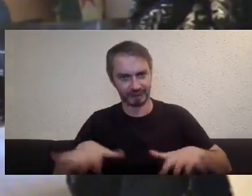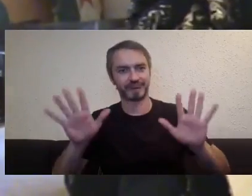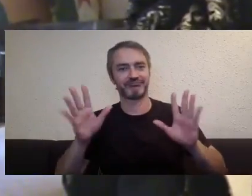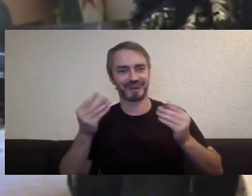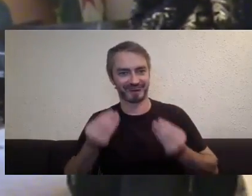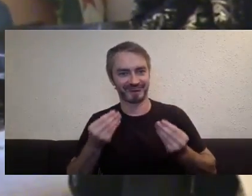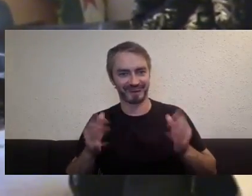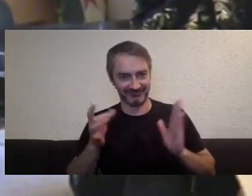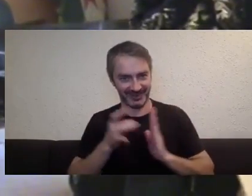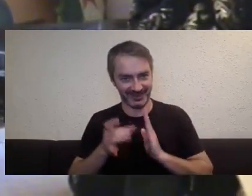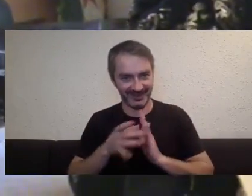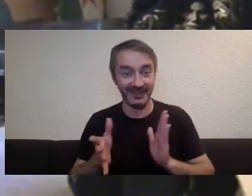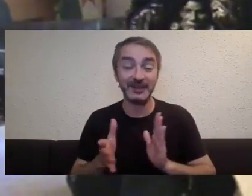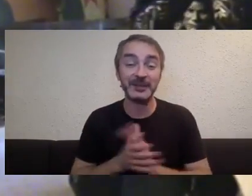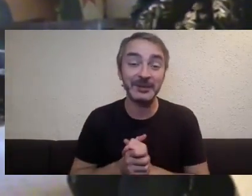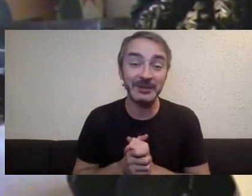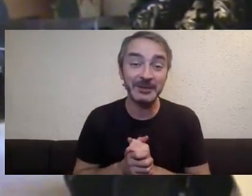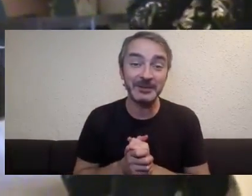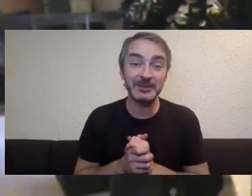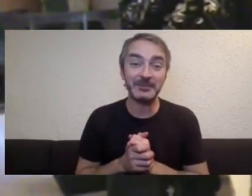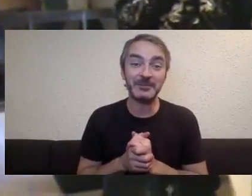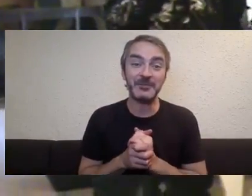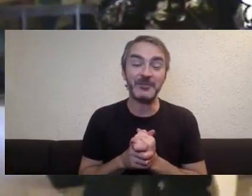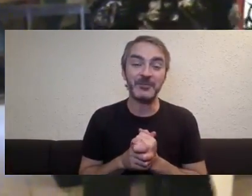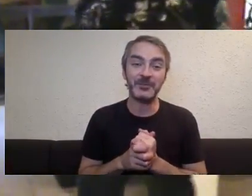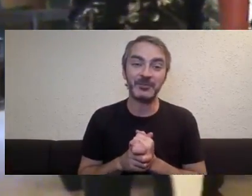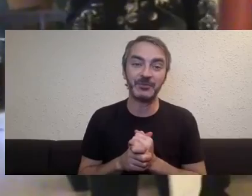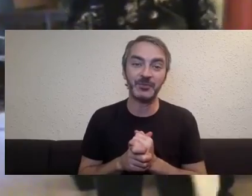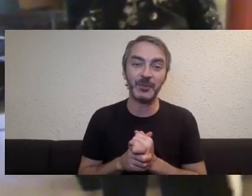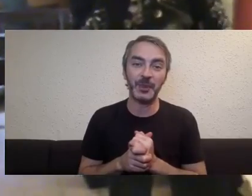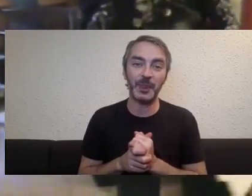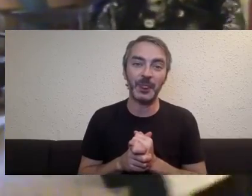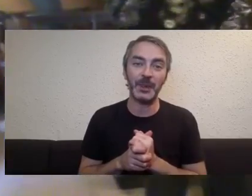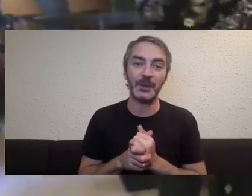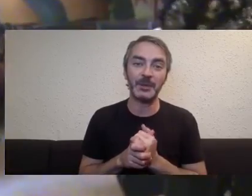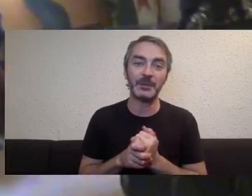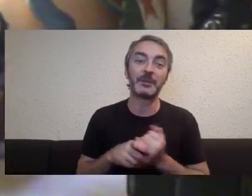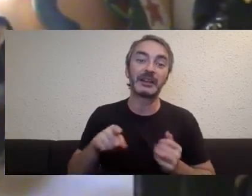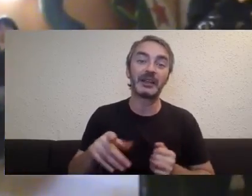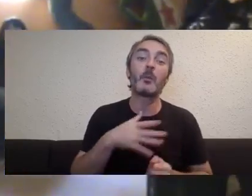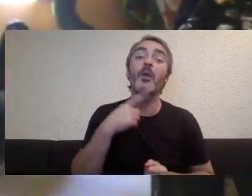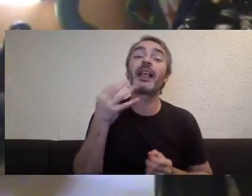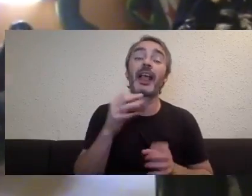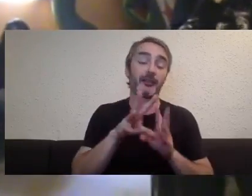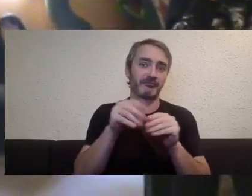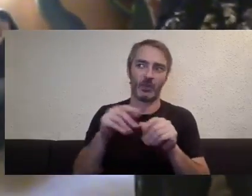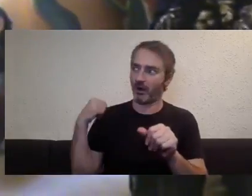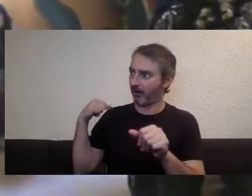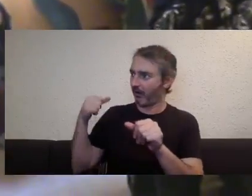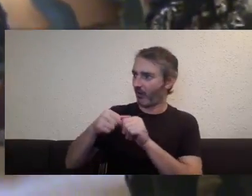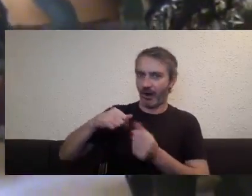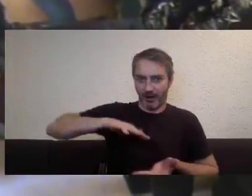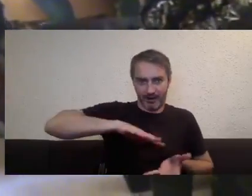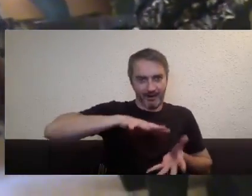format de diari, tabloide, no? Se li diu. No? I això jo crec que és un dels exemples per veure també